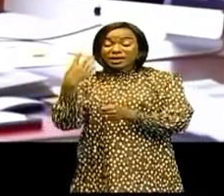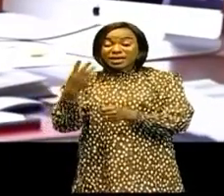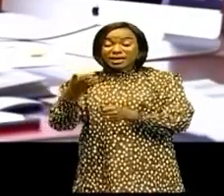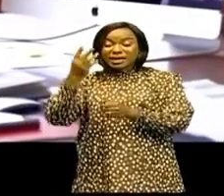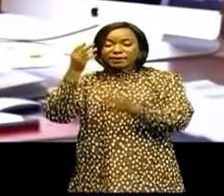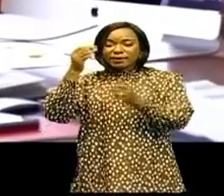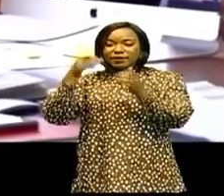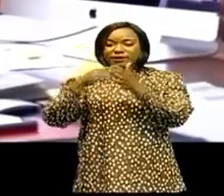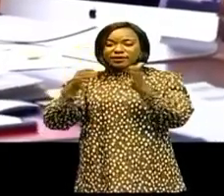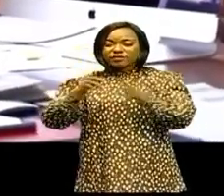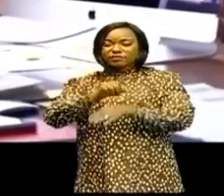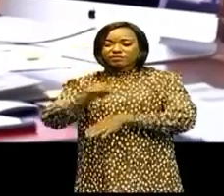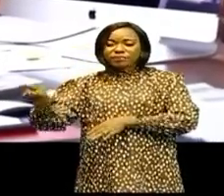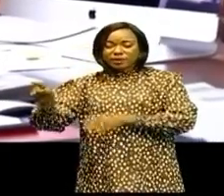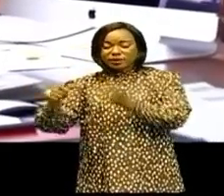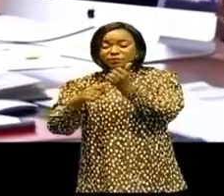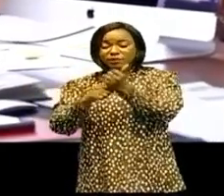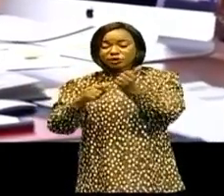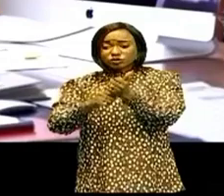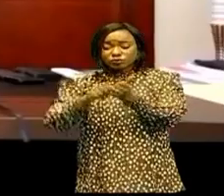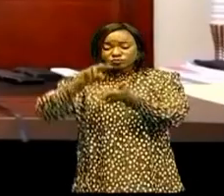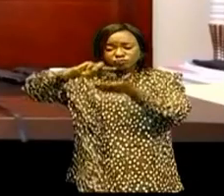49 591 camps de doublons,